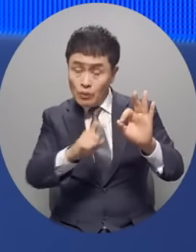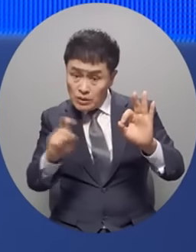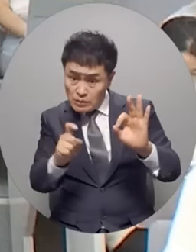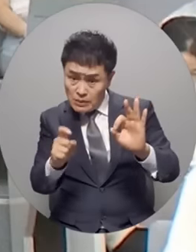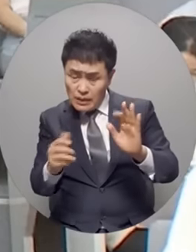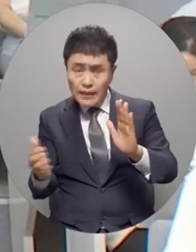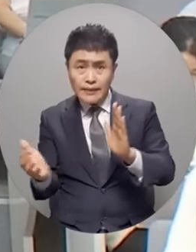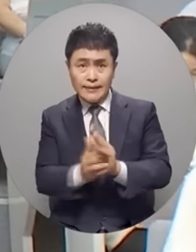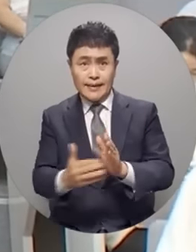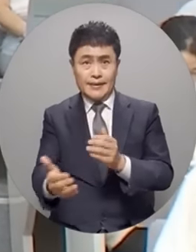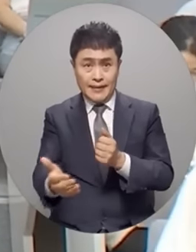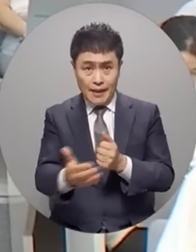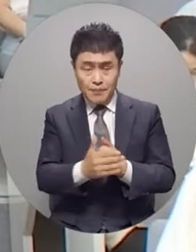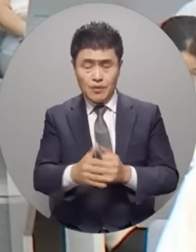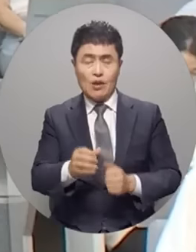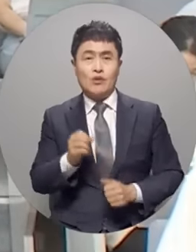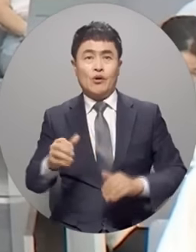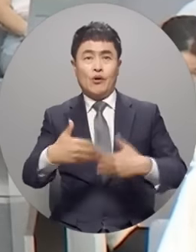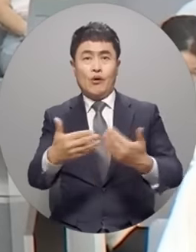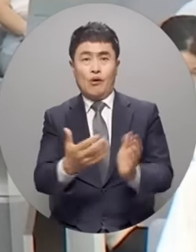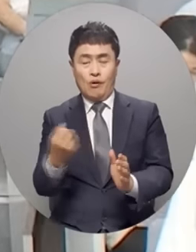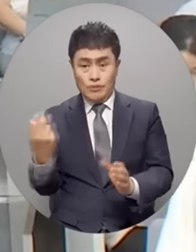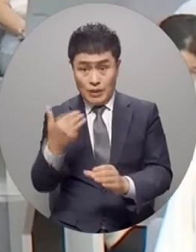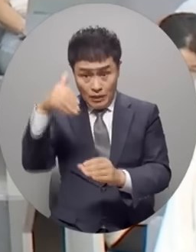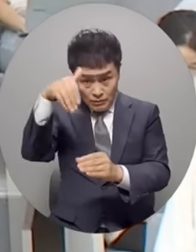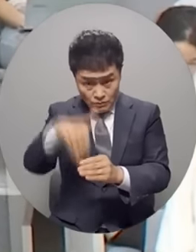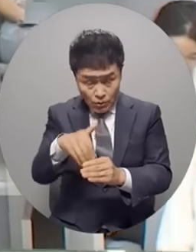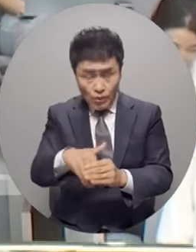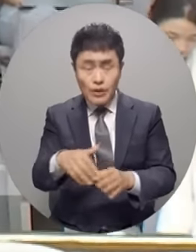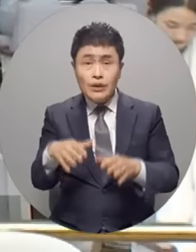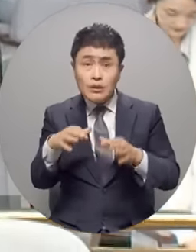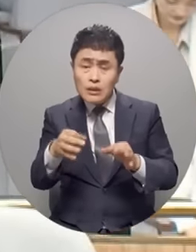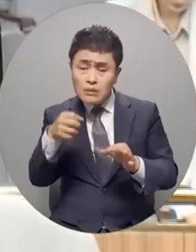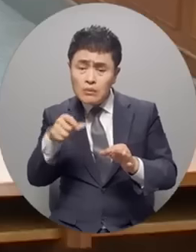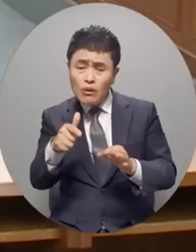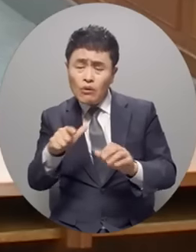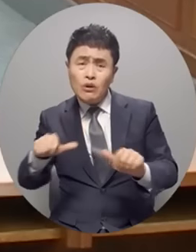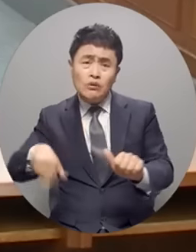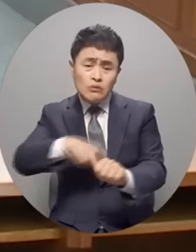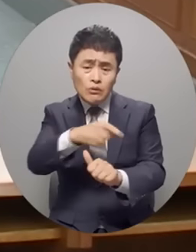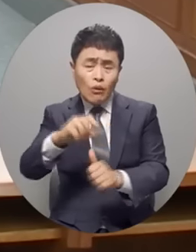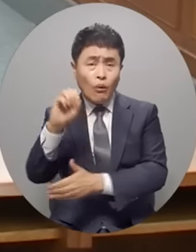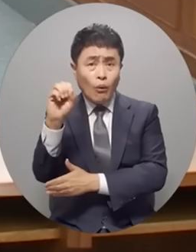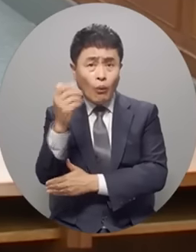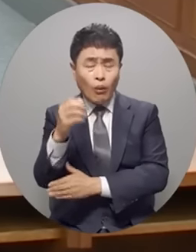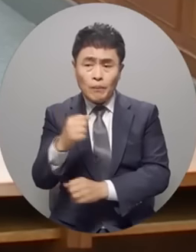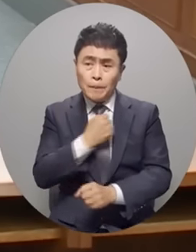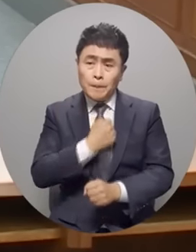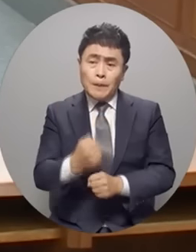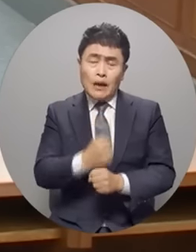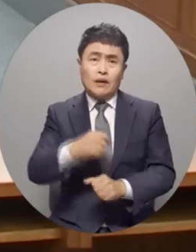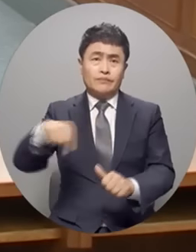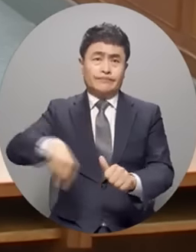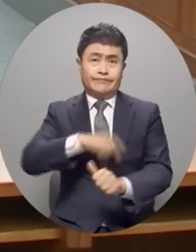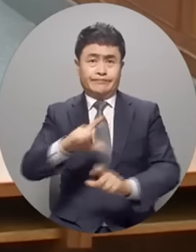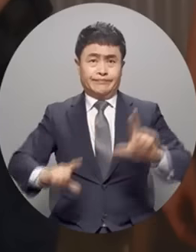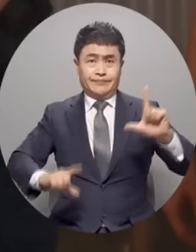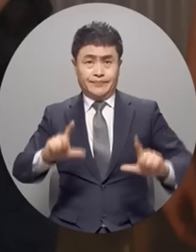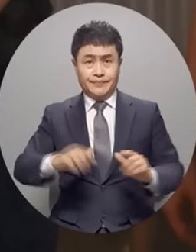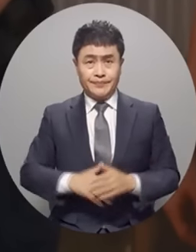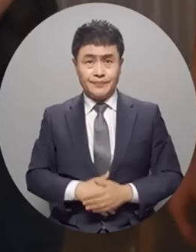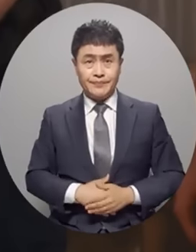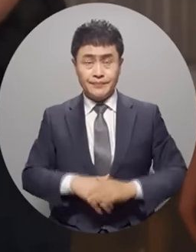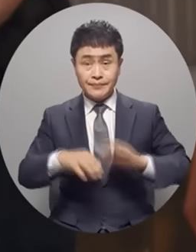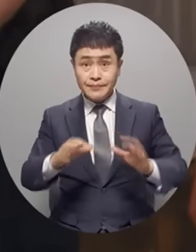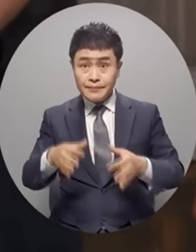때문입니다. 여당은 재보궐선거를 앞두고 김 여사를 둘러싼 여론에 당혹스런 분위기가 역력합니다.